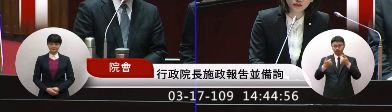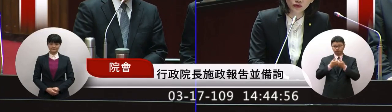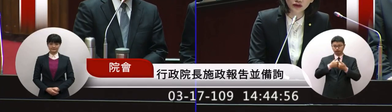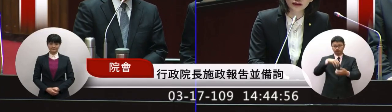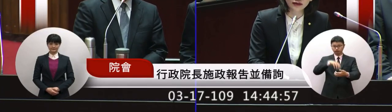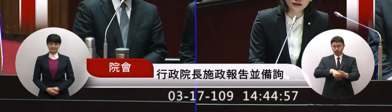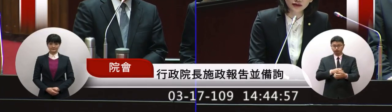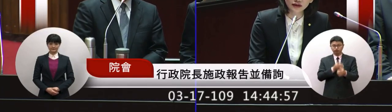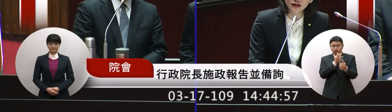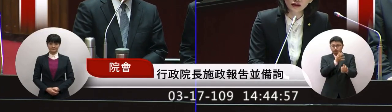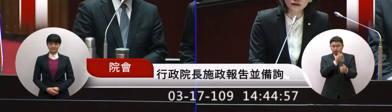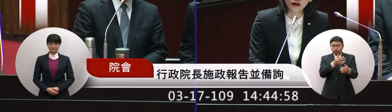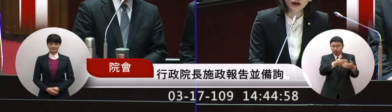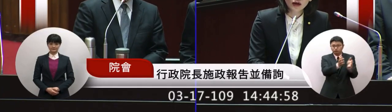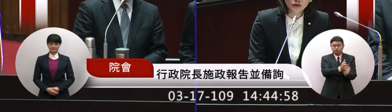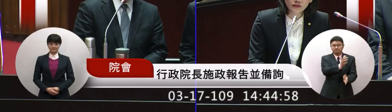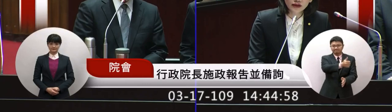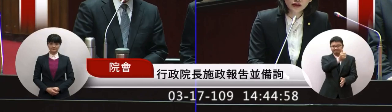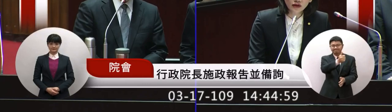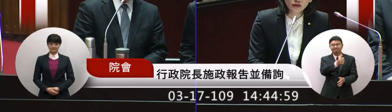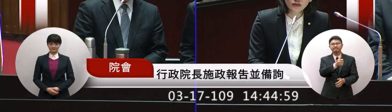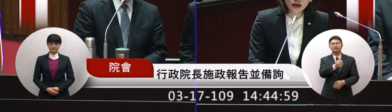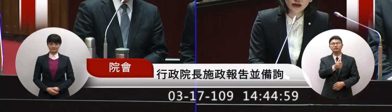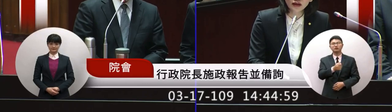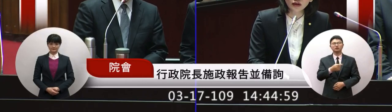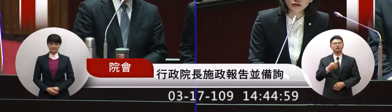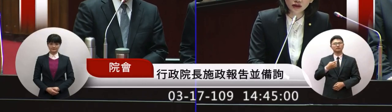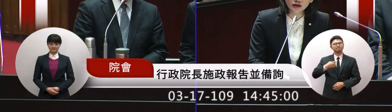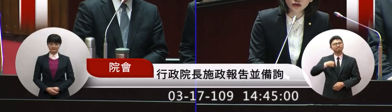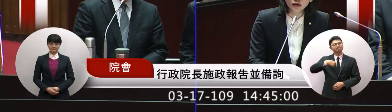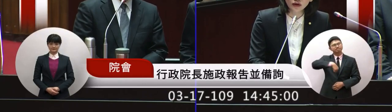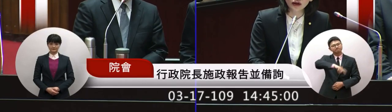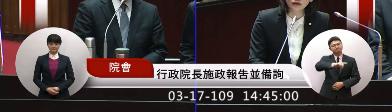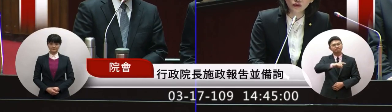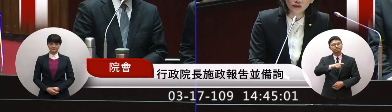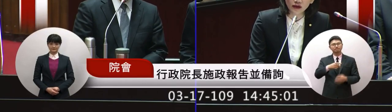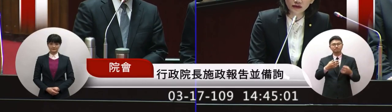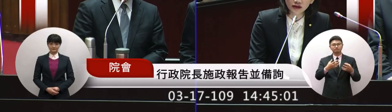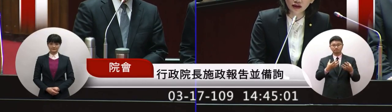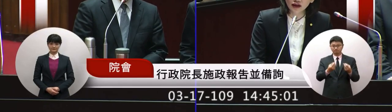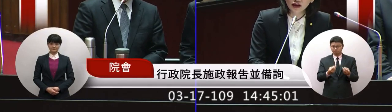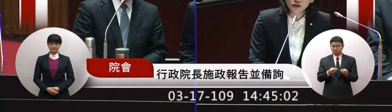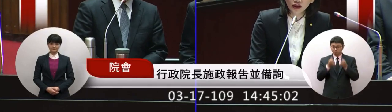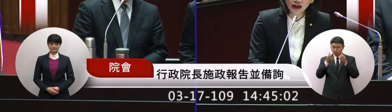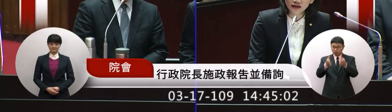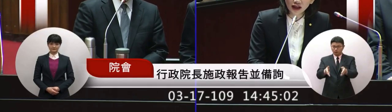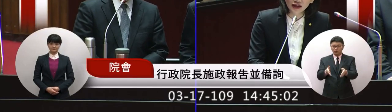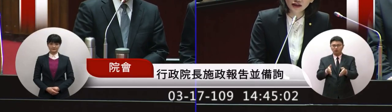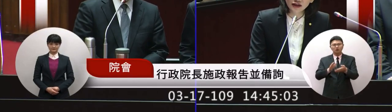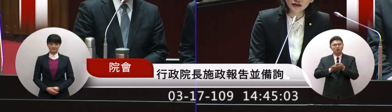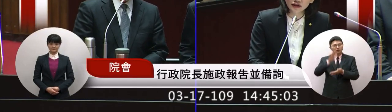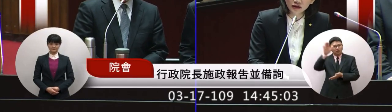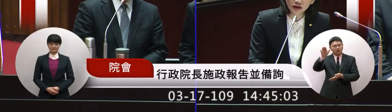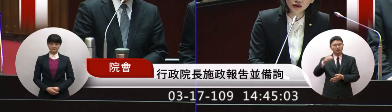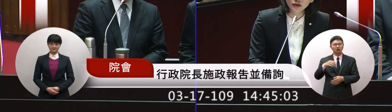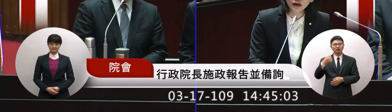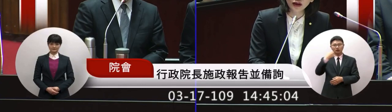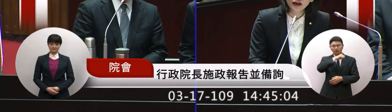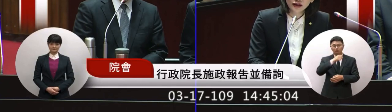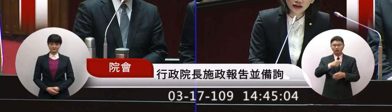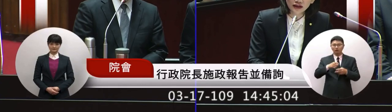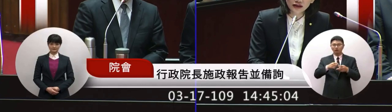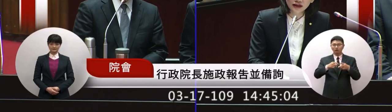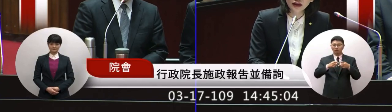咨询部长的时候哦，我们都没有针对我们的未来产业的策